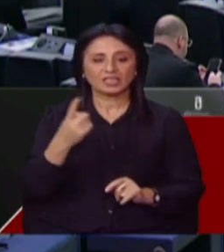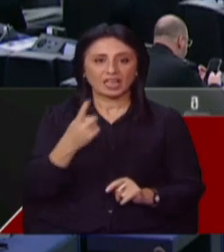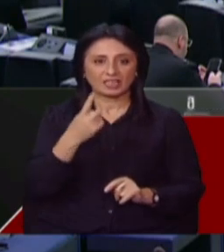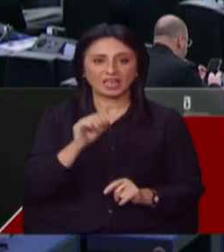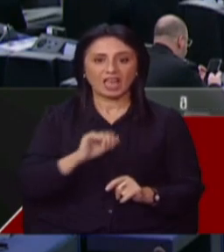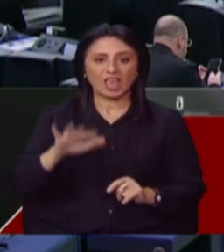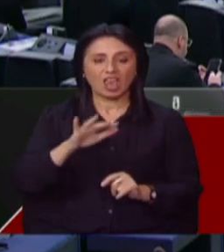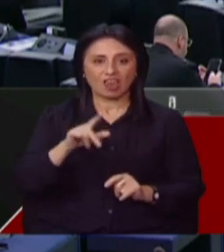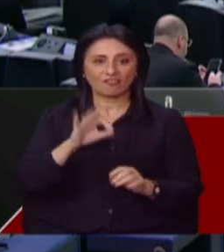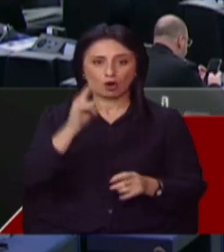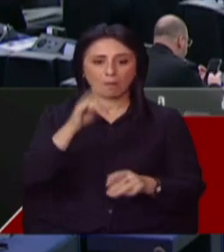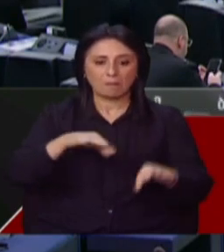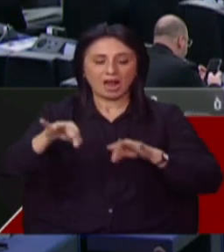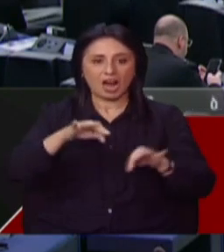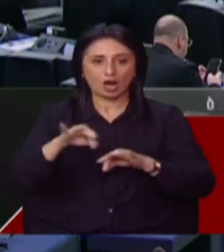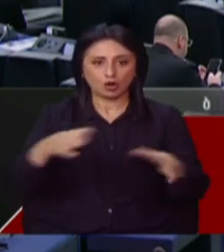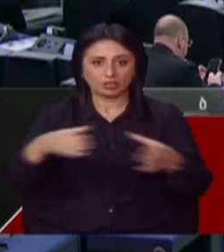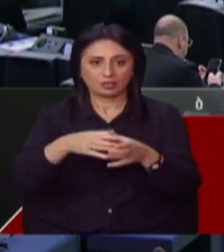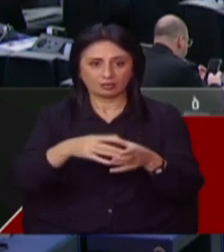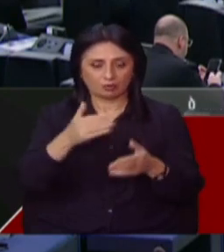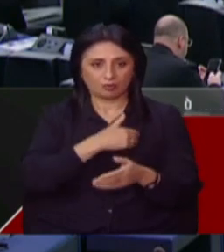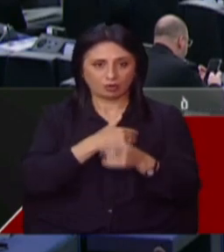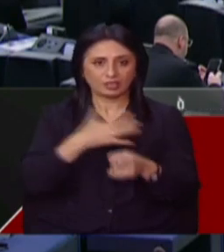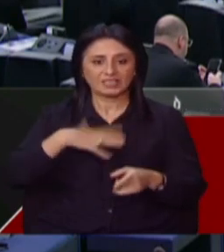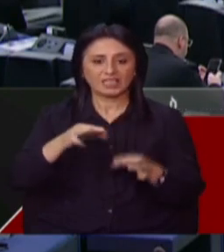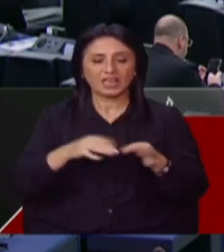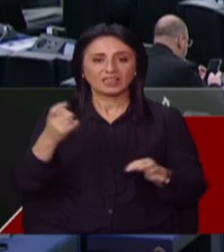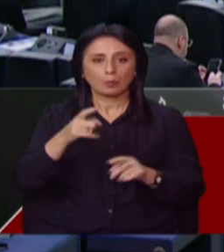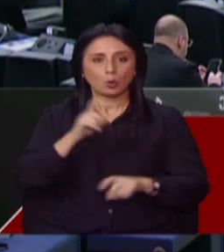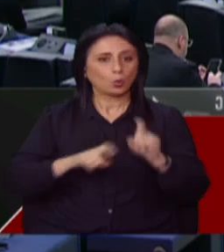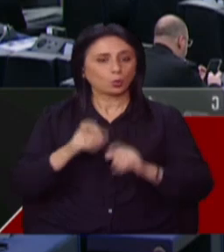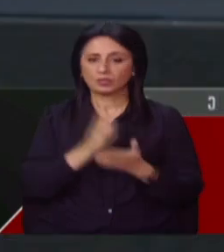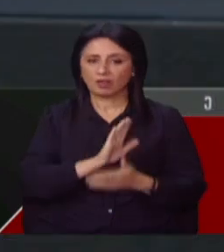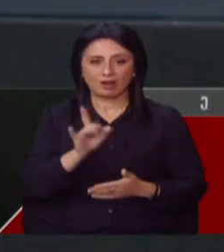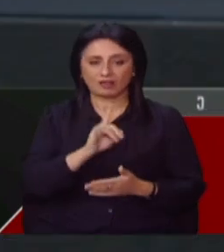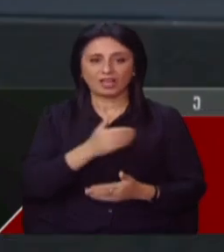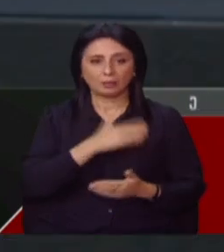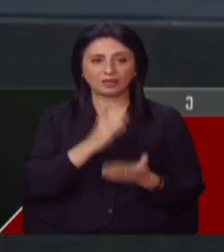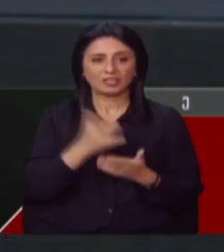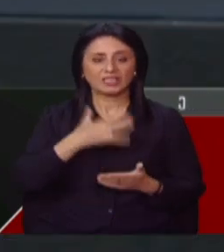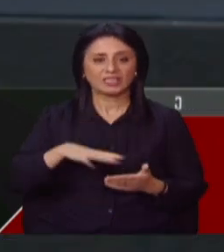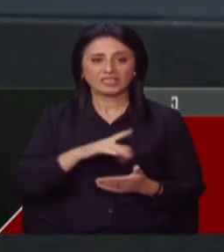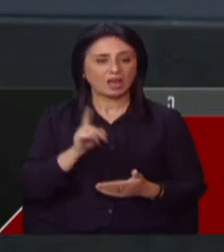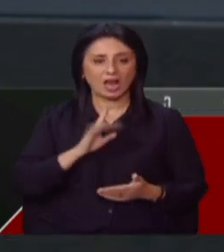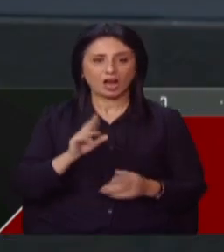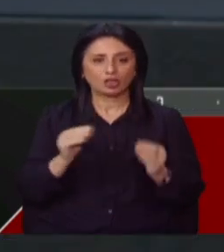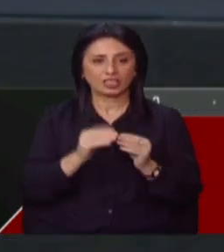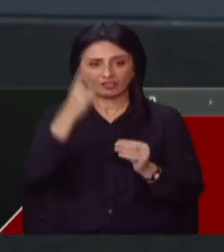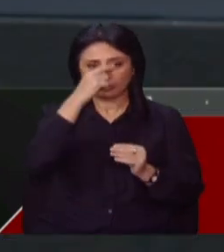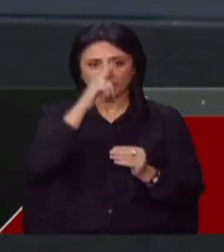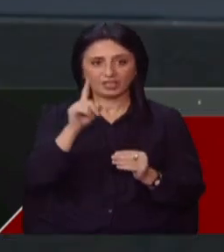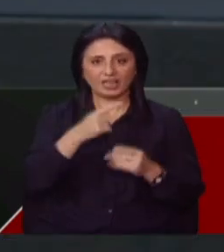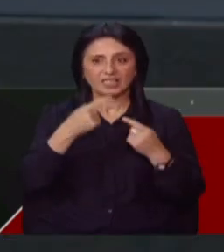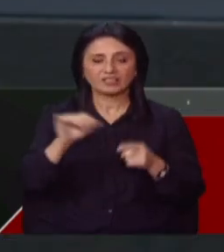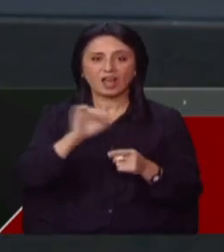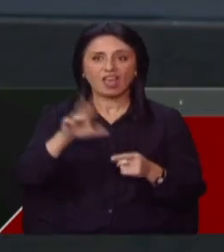ერთ ევროატლანტიკურ მარიონეტად და კოლონიად აქციონ. საქართველოში დემოკრატიული უკუსვლა არ არის და იმედი მაქვს, საქართველოს არ ელოდება იგივე ბედი, რაც